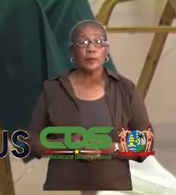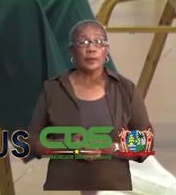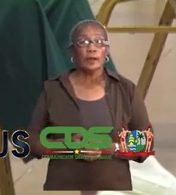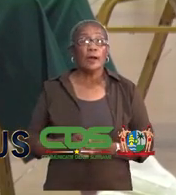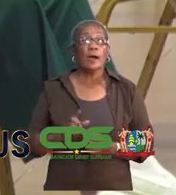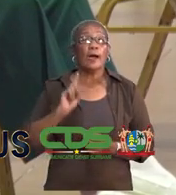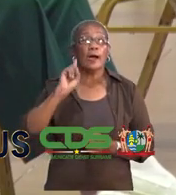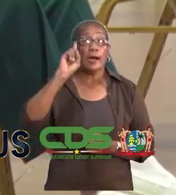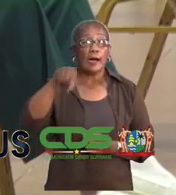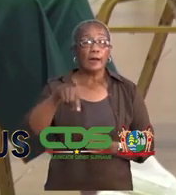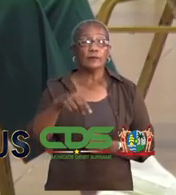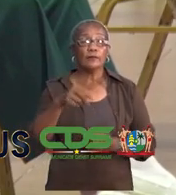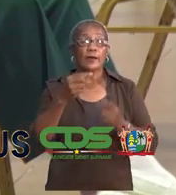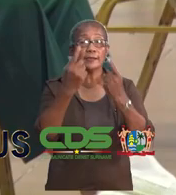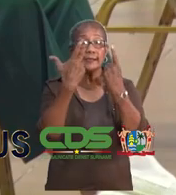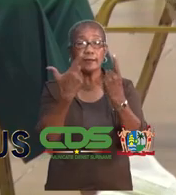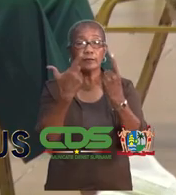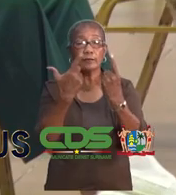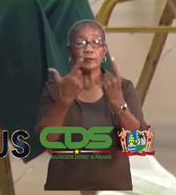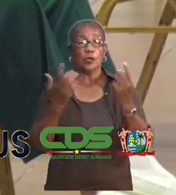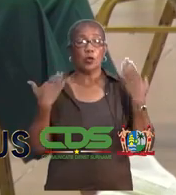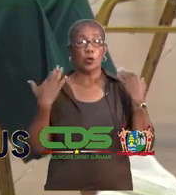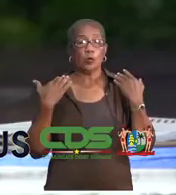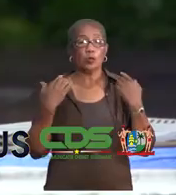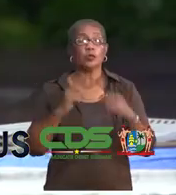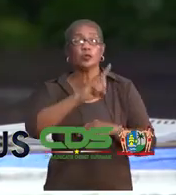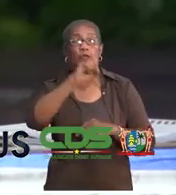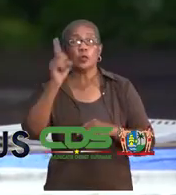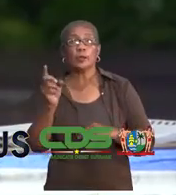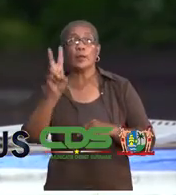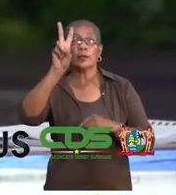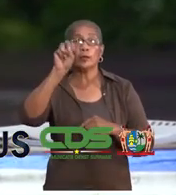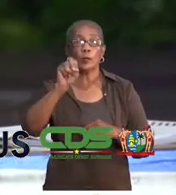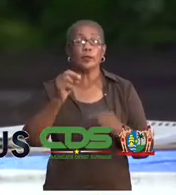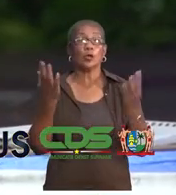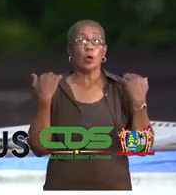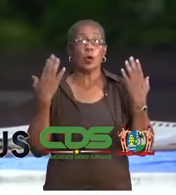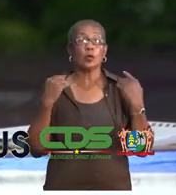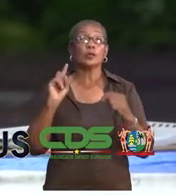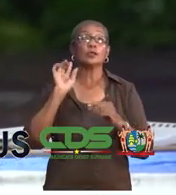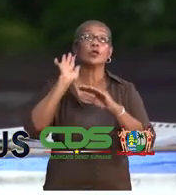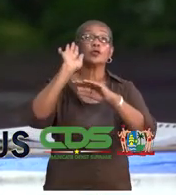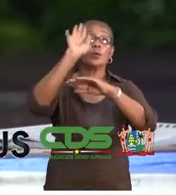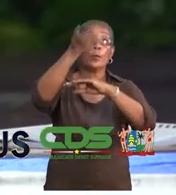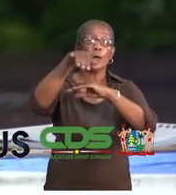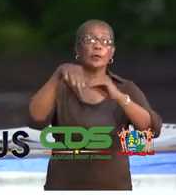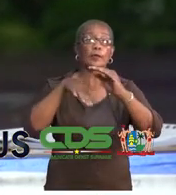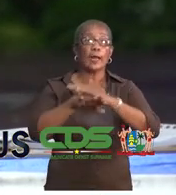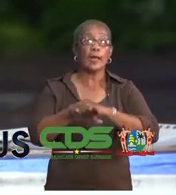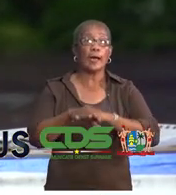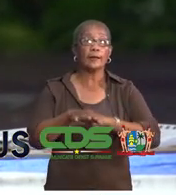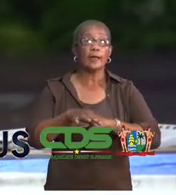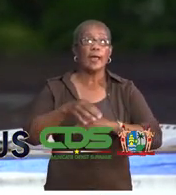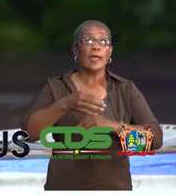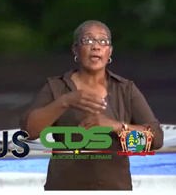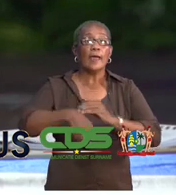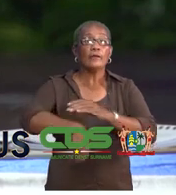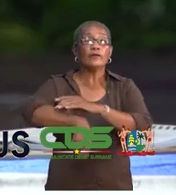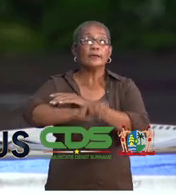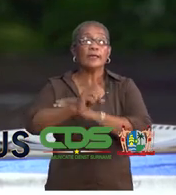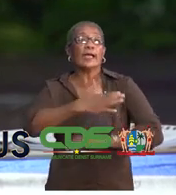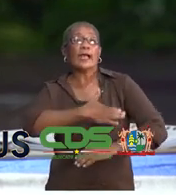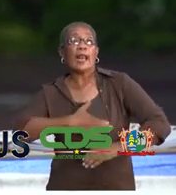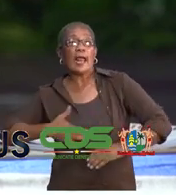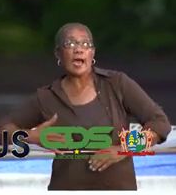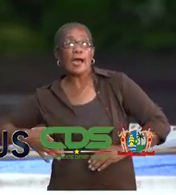zal van 17 augustus tot en met 20 augustus in het buitenland zijn. Hij vertrekt laat in de middag op 17